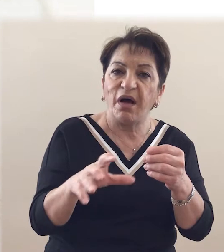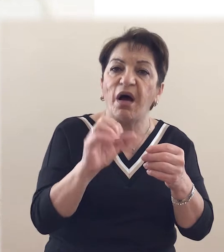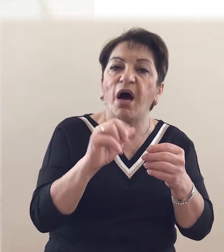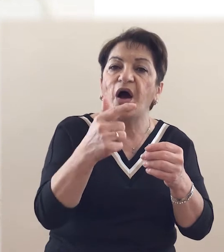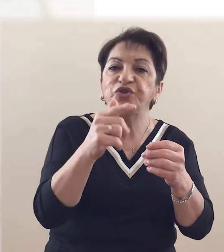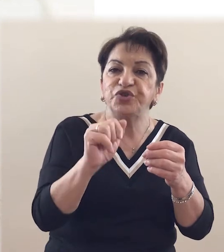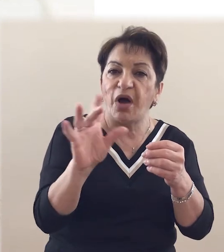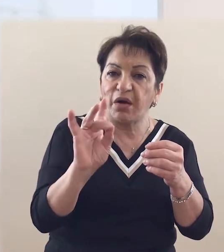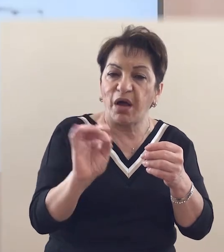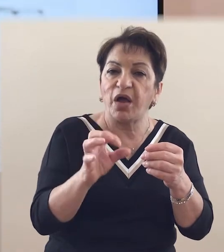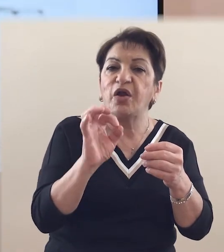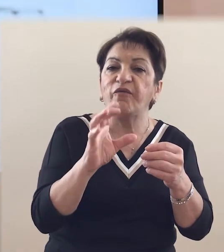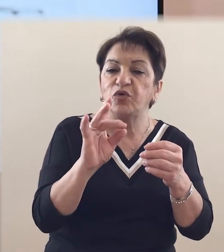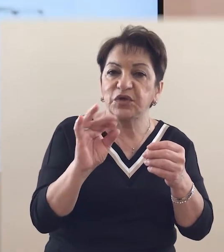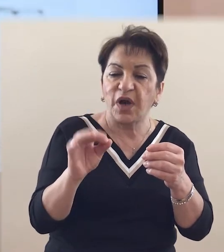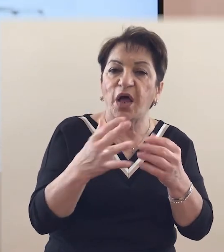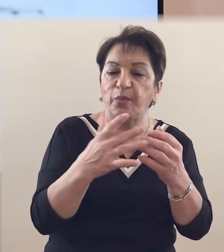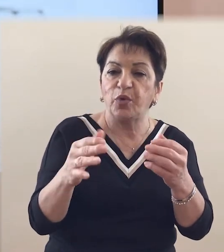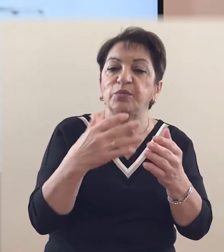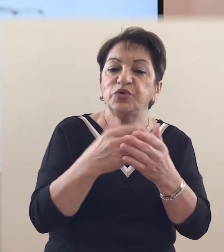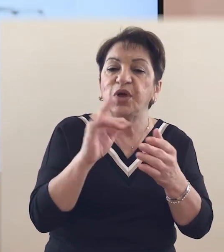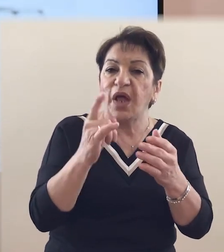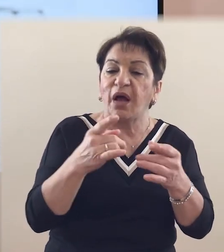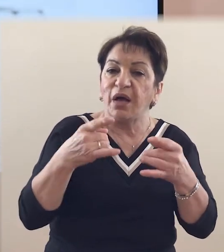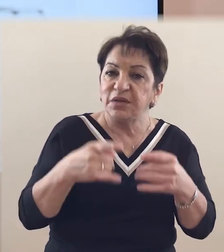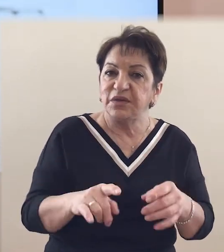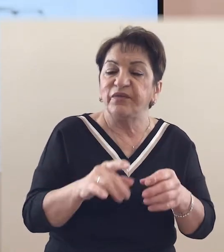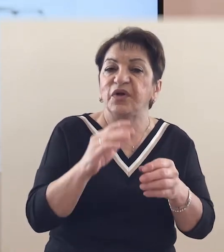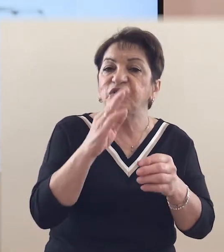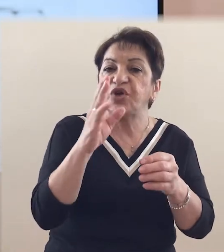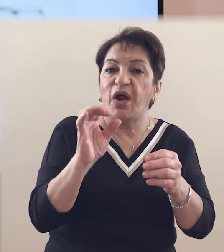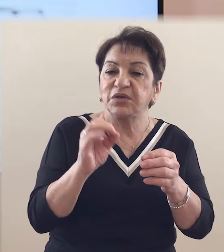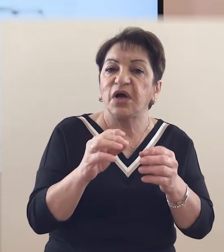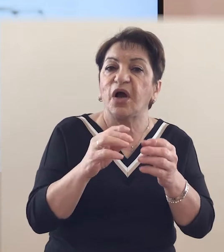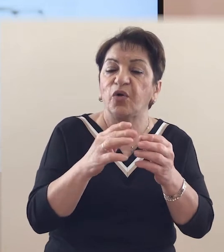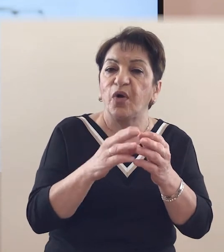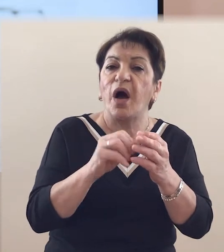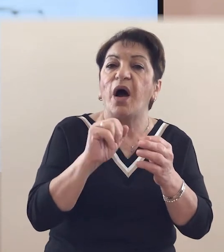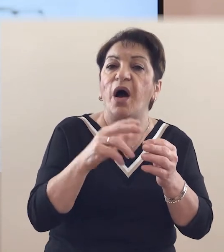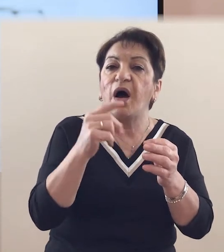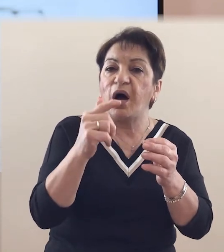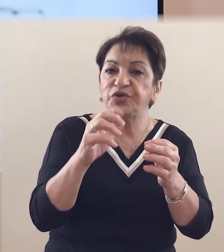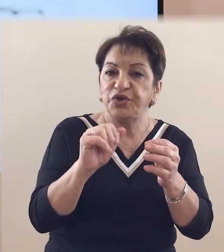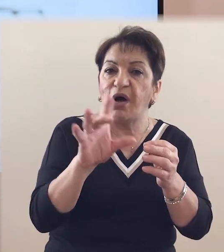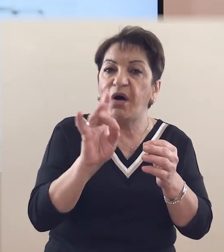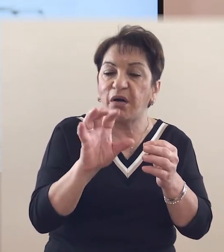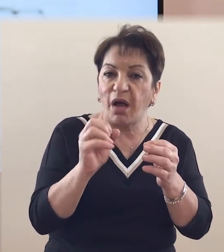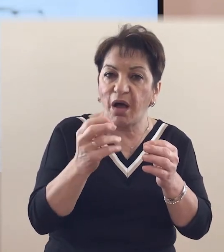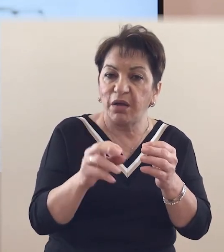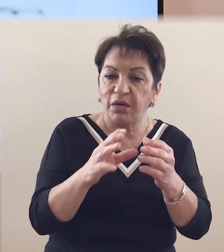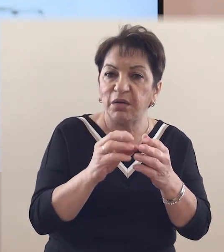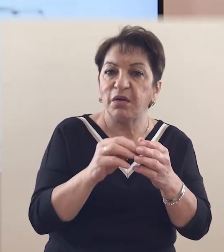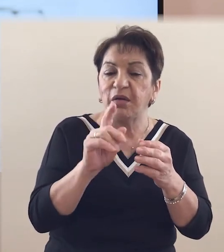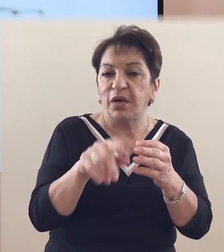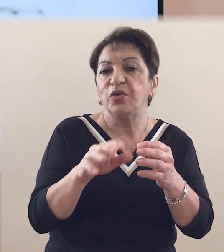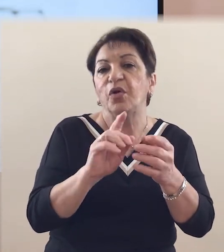եւ ոսկրային փուլերը։ Մինչ երեխայի ծնվելը շարակցական հյուսվածքը փոխարինվում է աճառայինով, Վերջինս էլ